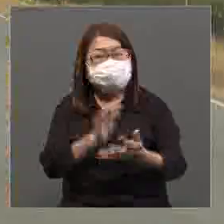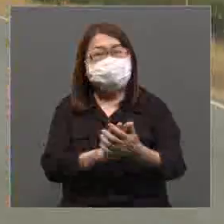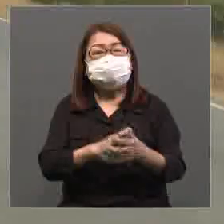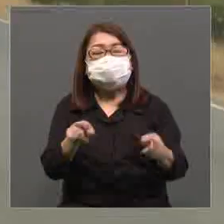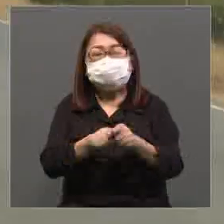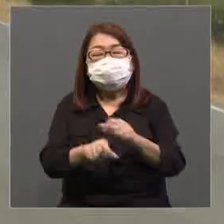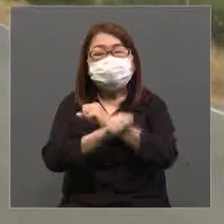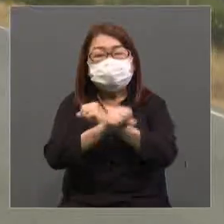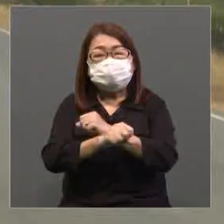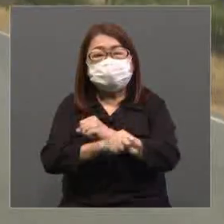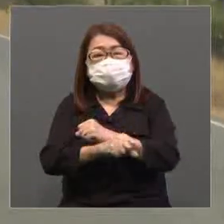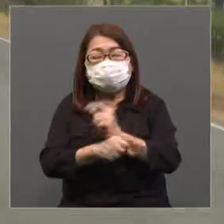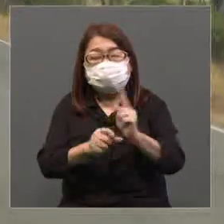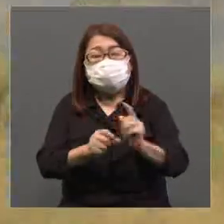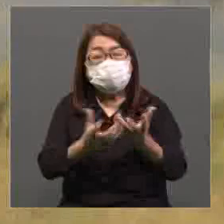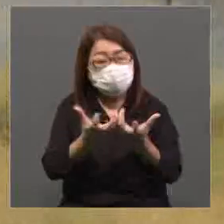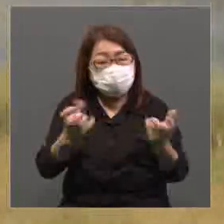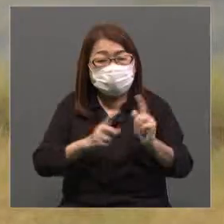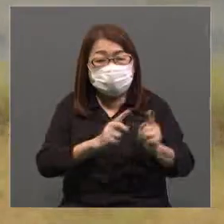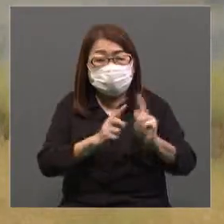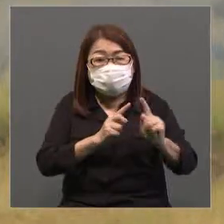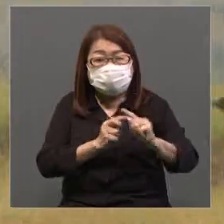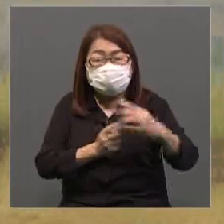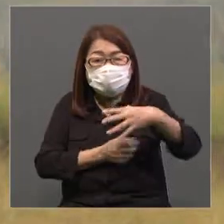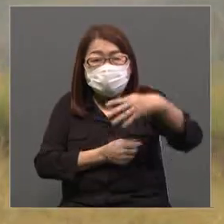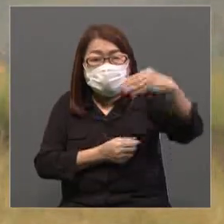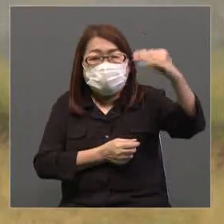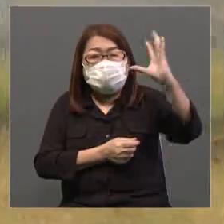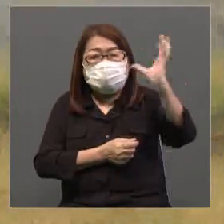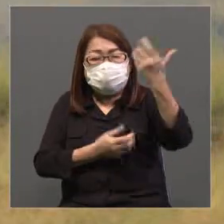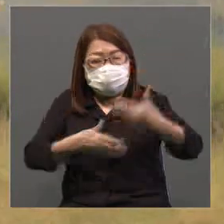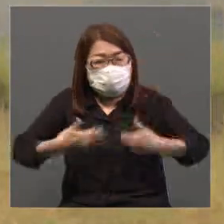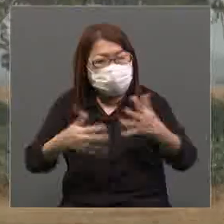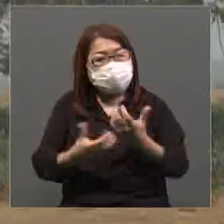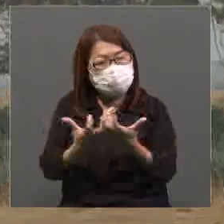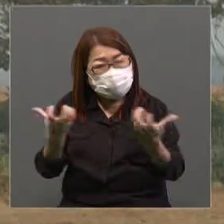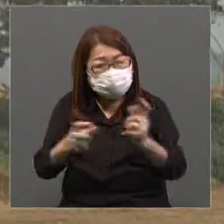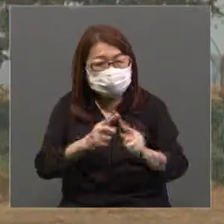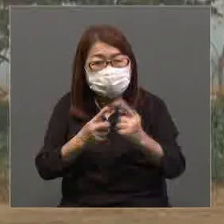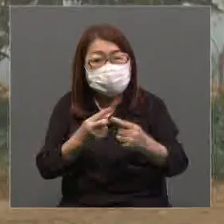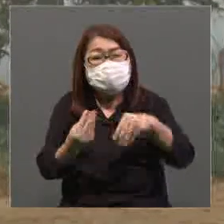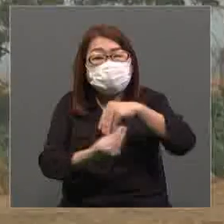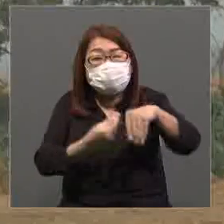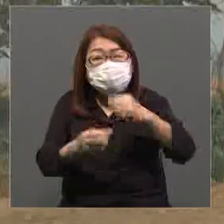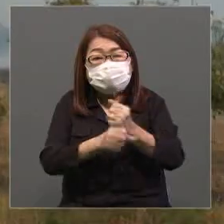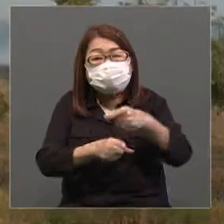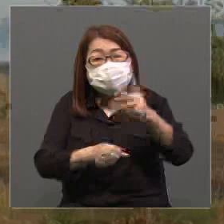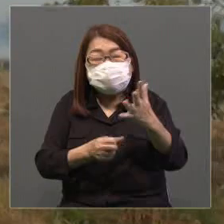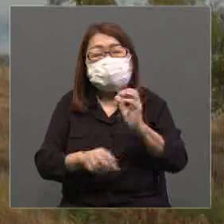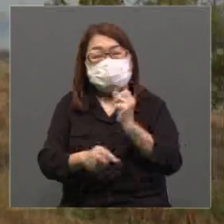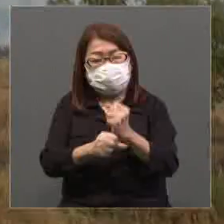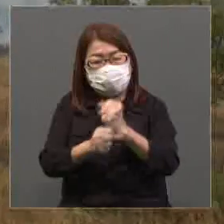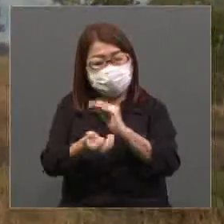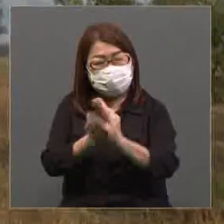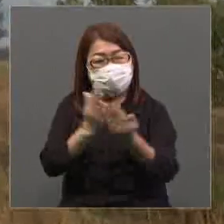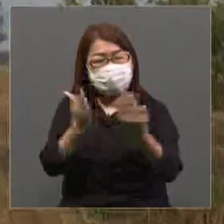ปล่อยก๊าซเรือนกระจกโดยการนำวัสดุเหลือใช้ทางการเกษตรมาสร้างมูลค่าสร้างราคาเพิ่มแทนการเผาแล้วก็การพัฒนาให้